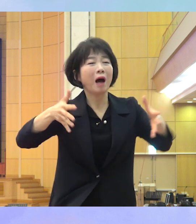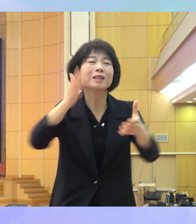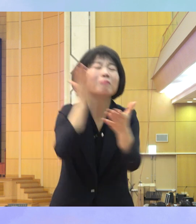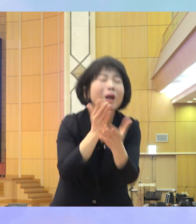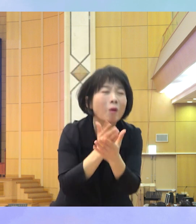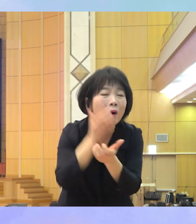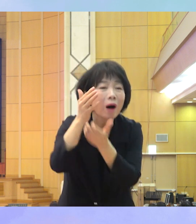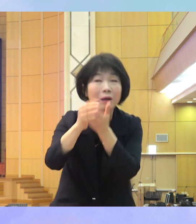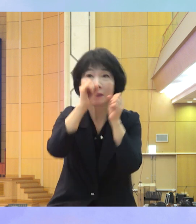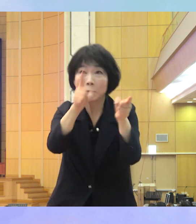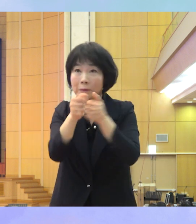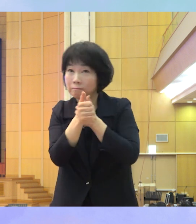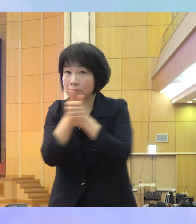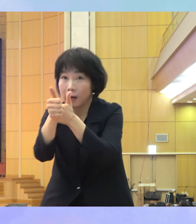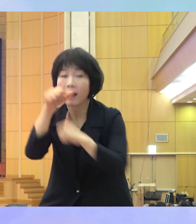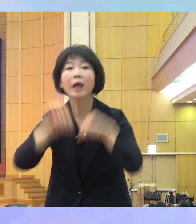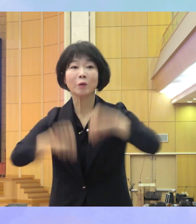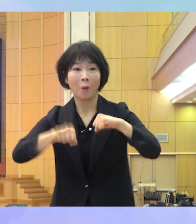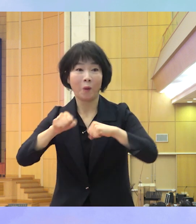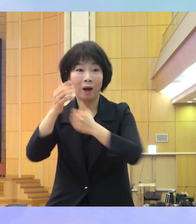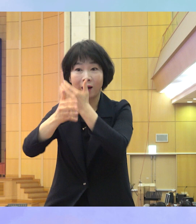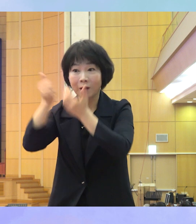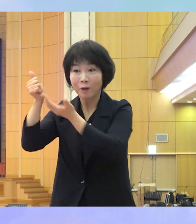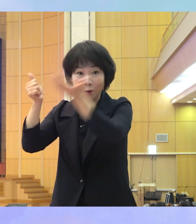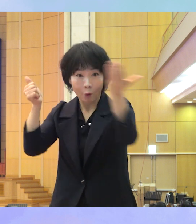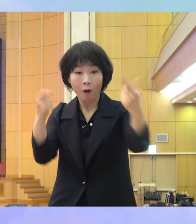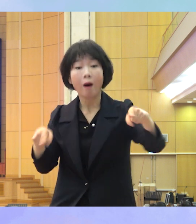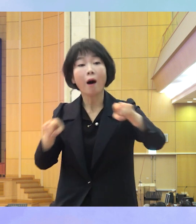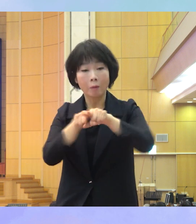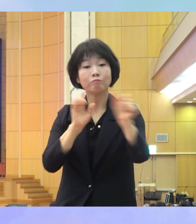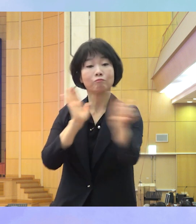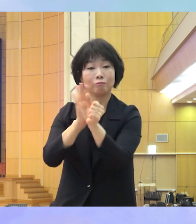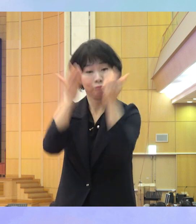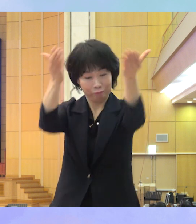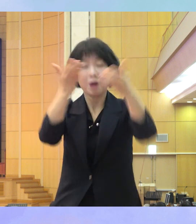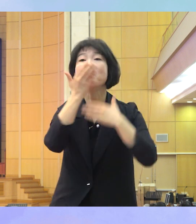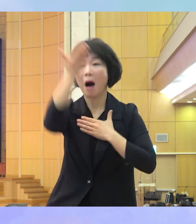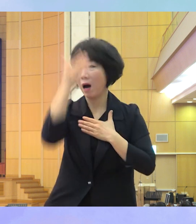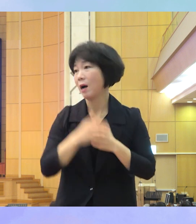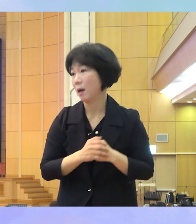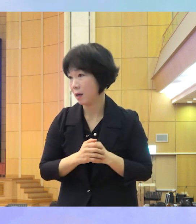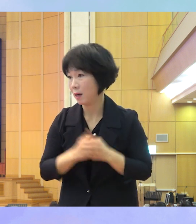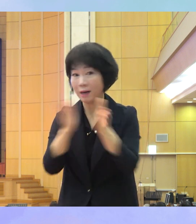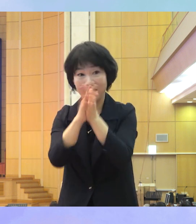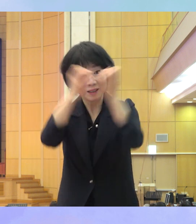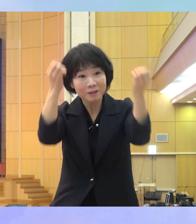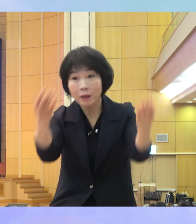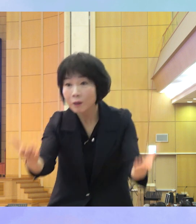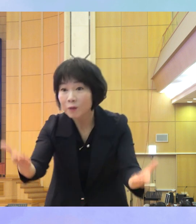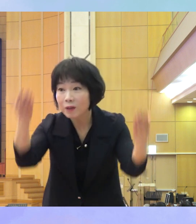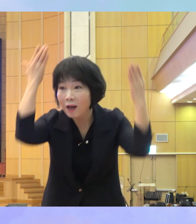기회를 따라 행하라. 그리하면 하나님이 너와 함께 하시느니라. 할렐루야.